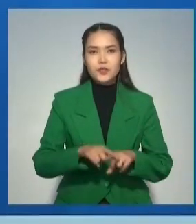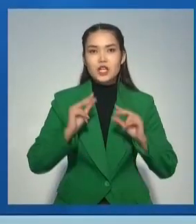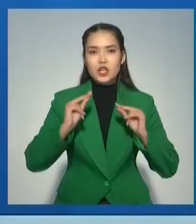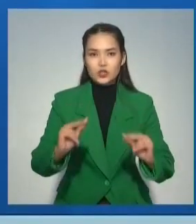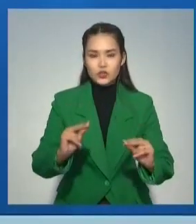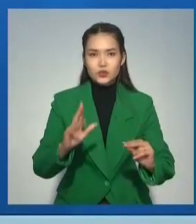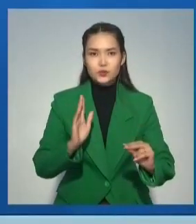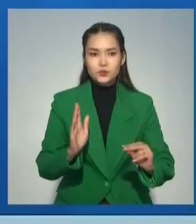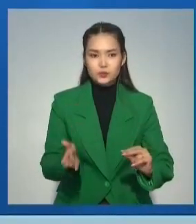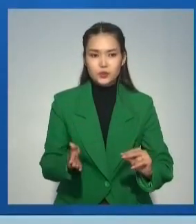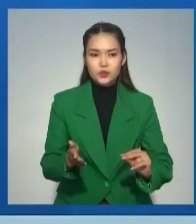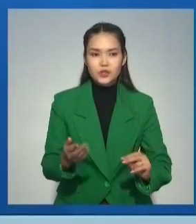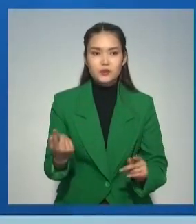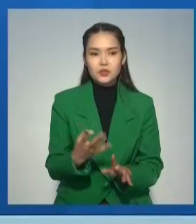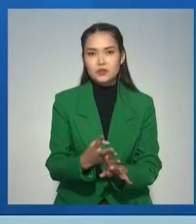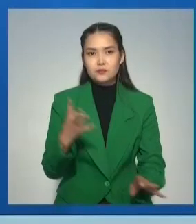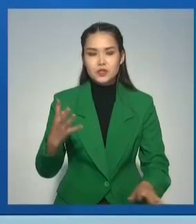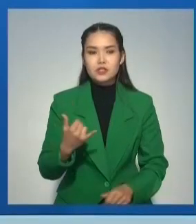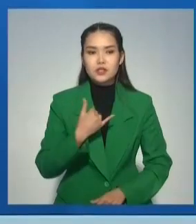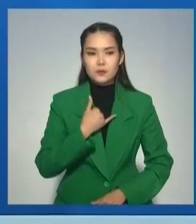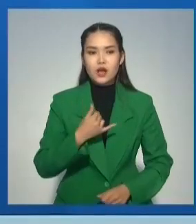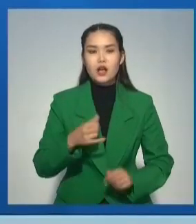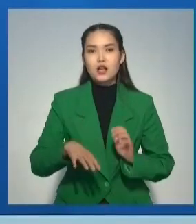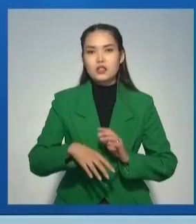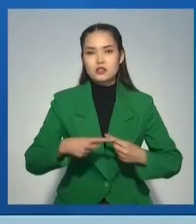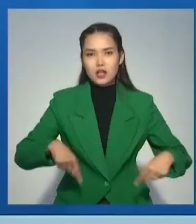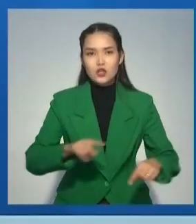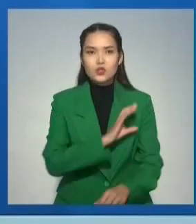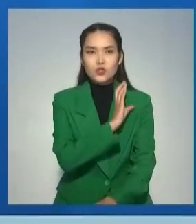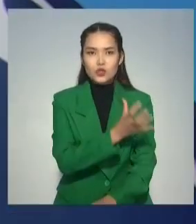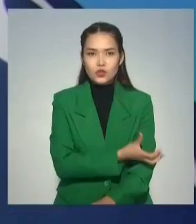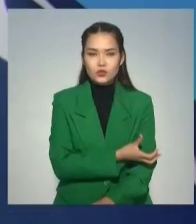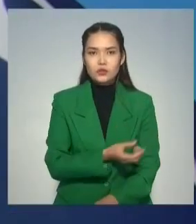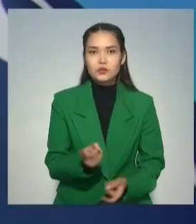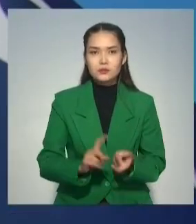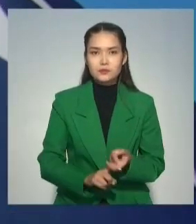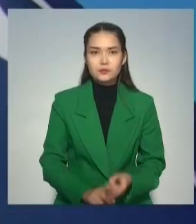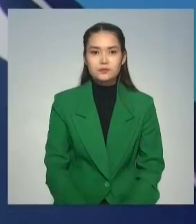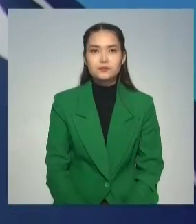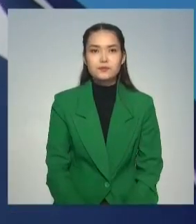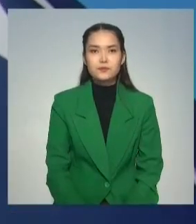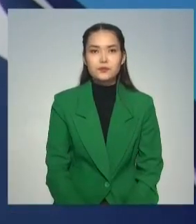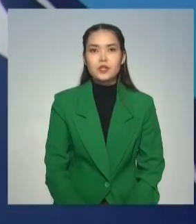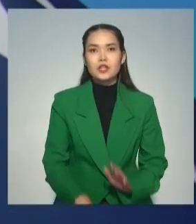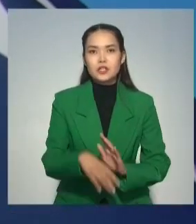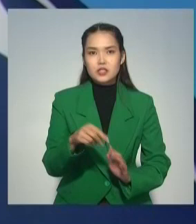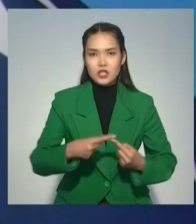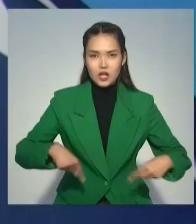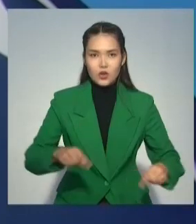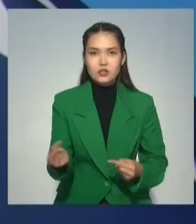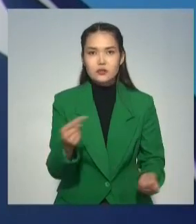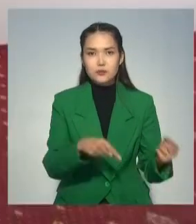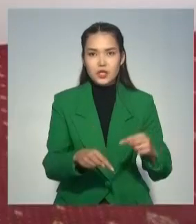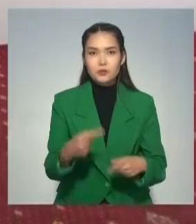өтуі бірінші кезекте бізге саяси күштерге тікелей байланысты. Саяси ұйымдар бір-бірінің